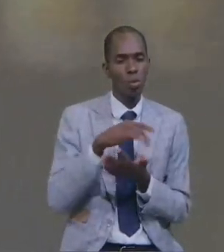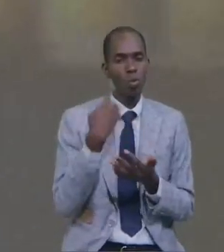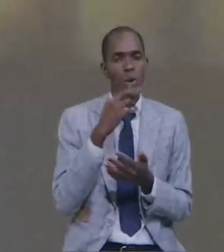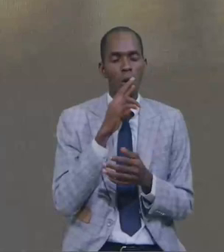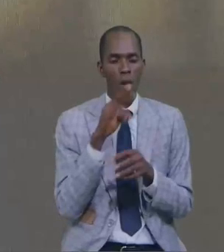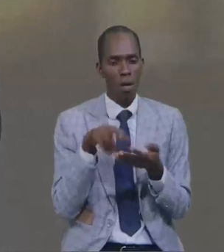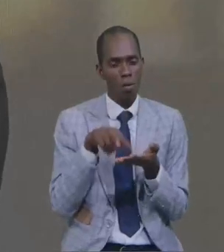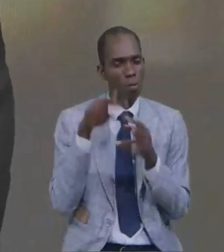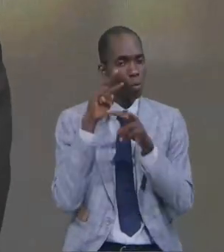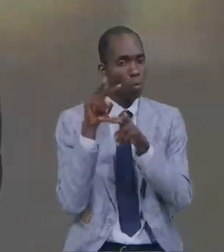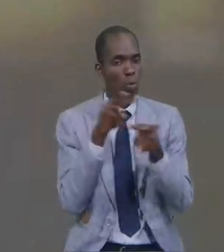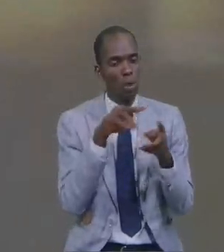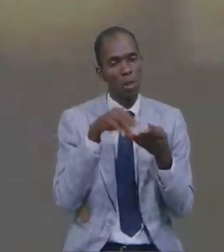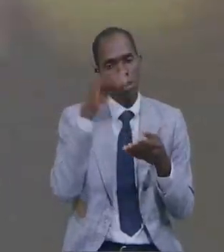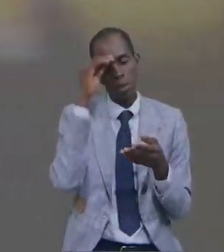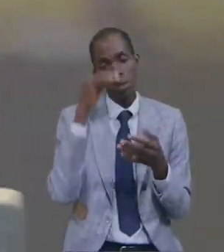L'intégrité.